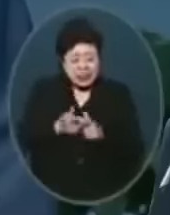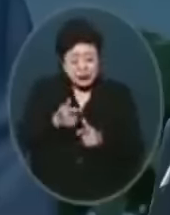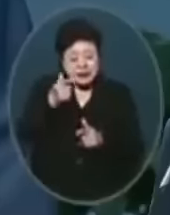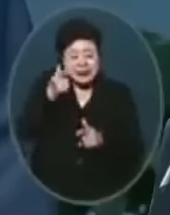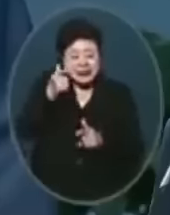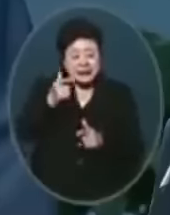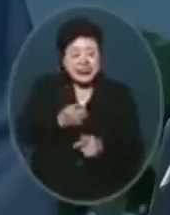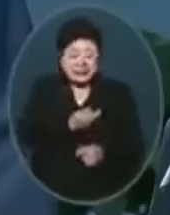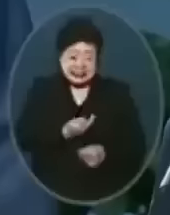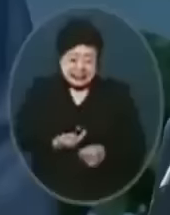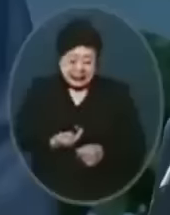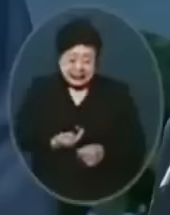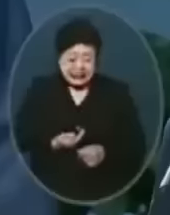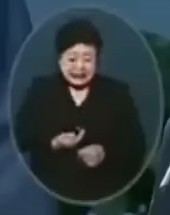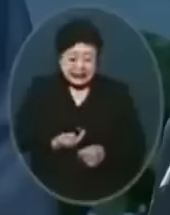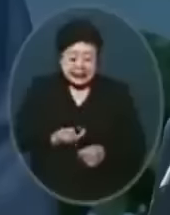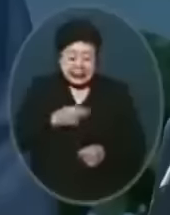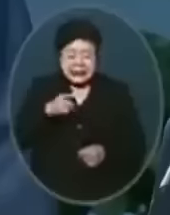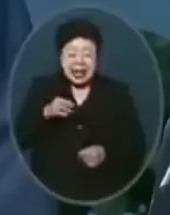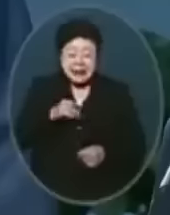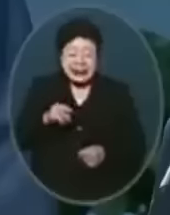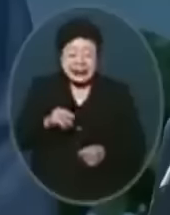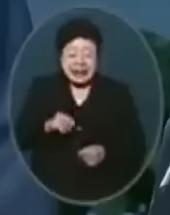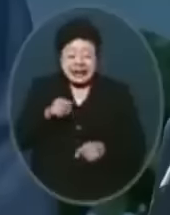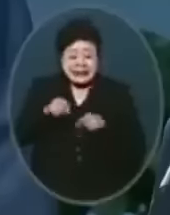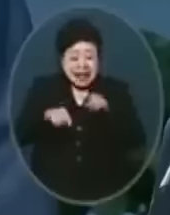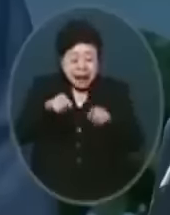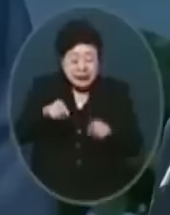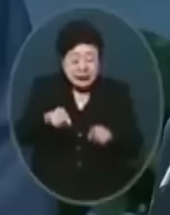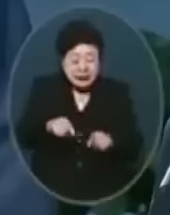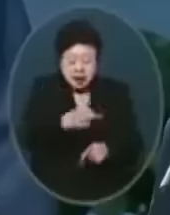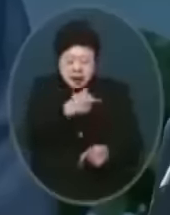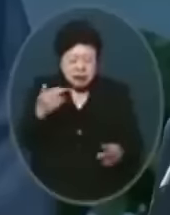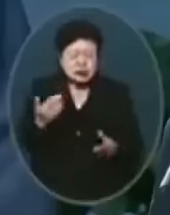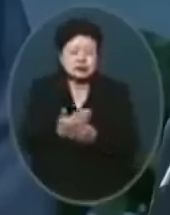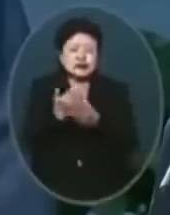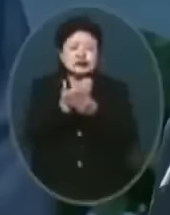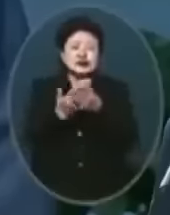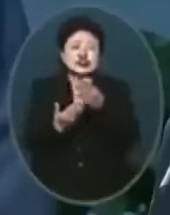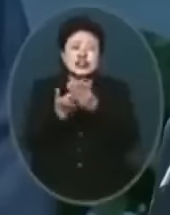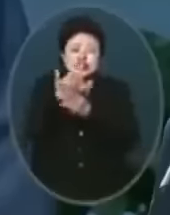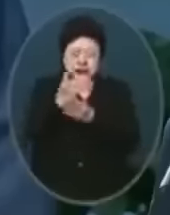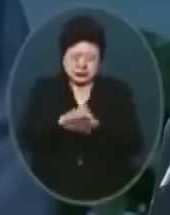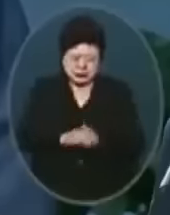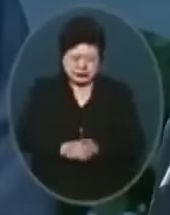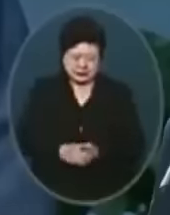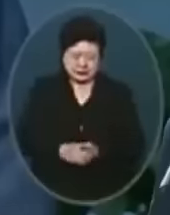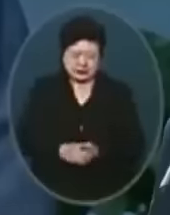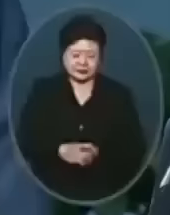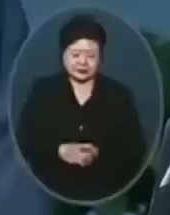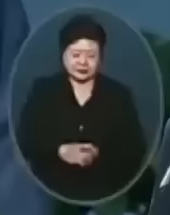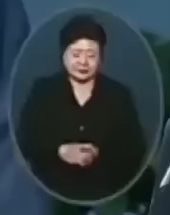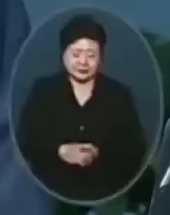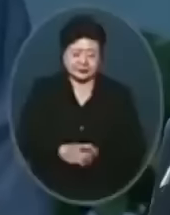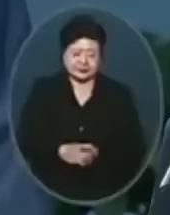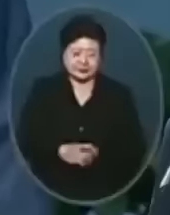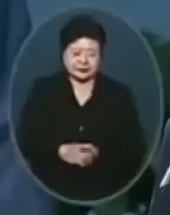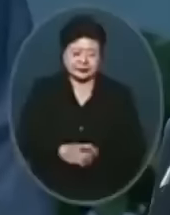예수님의 제자들이 사마리아를 지나가면서 큰 부흥을 일으킨 곳입니다.